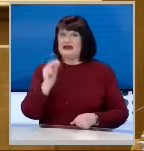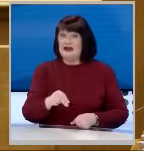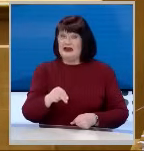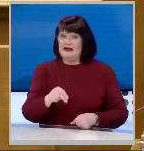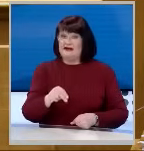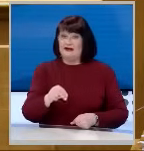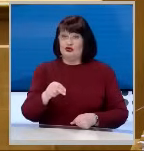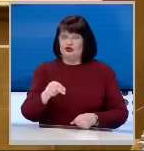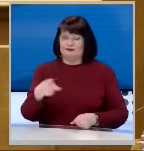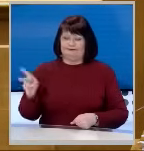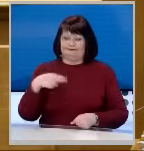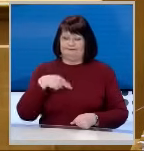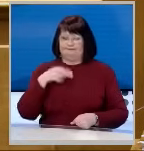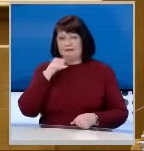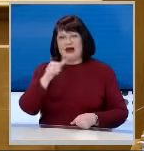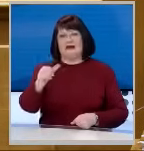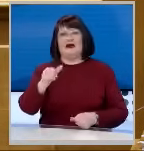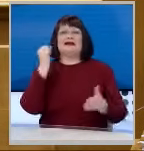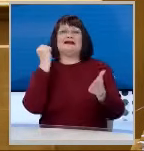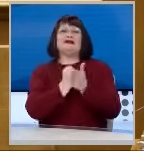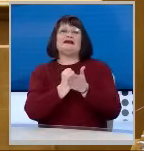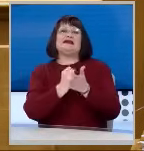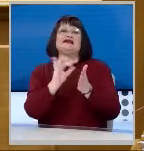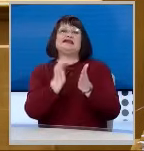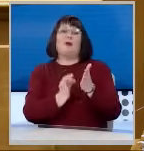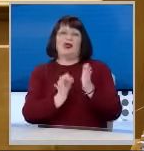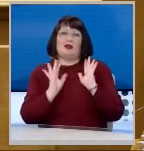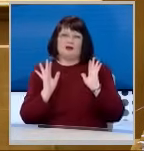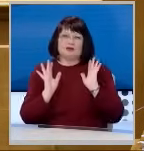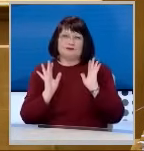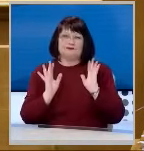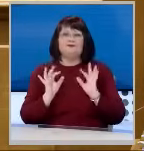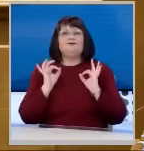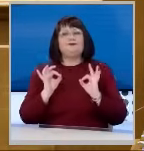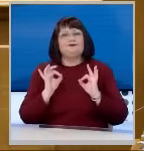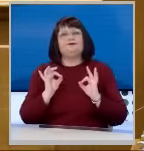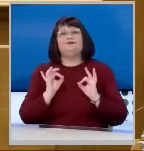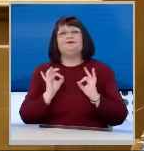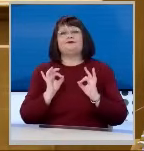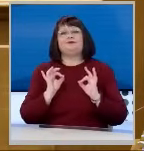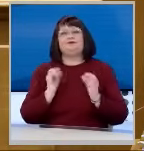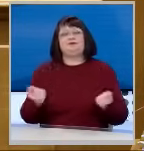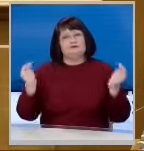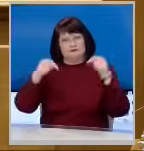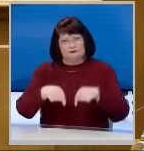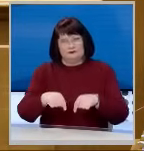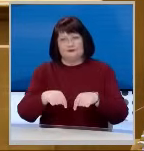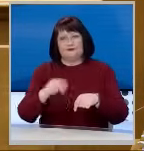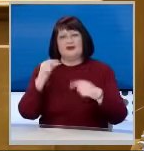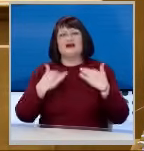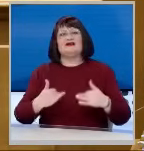στιγματίσει για πάντα και η παρουσία σας εδώ